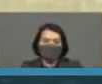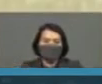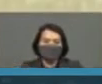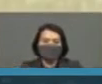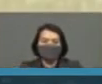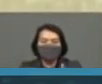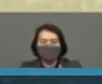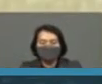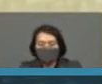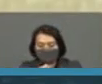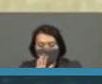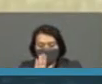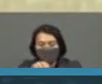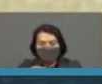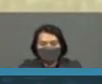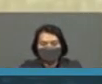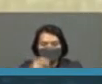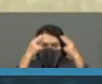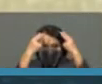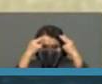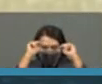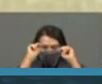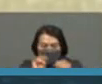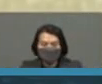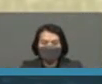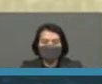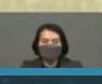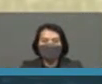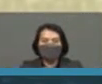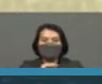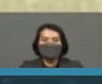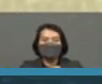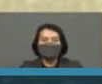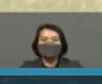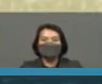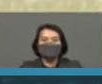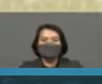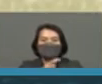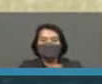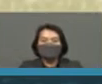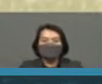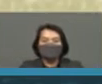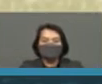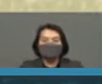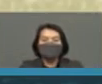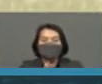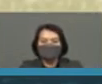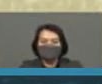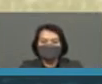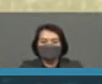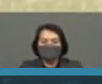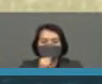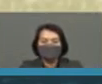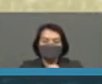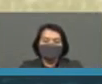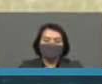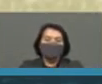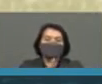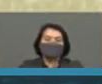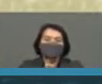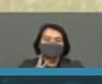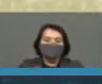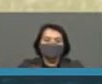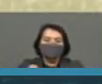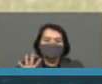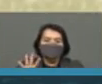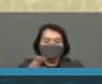ในการแถลงผลการประชุมคณะรัฐมนตรีวันนี้ได้มีมติช่วยเหลือเกษตรกรผู้ปลูกปาล์มน้ำมันรวมทั้งเกษตรกรผู้ปลูกยางพาราซึ่งน